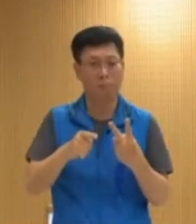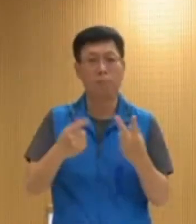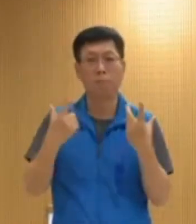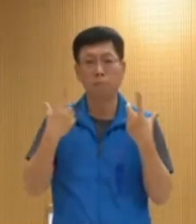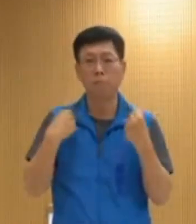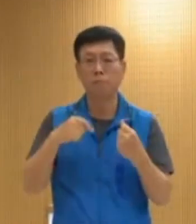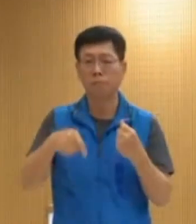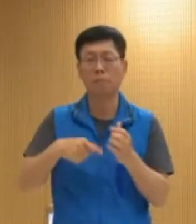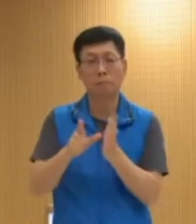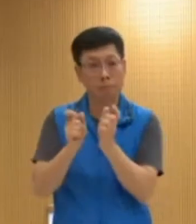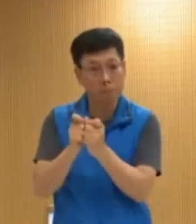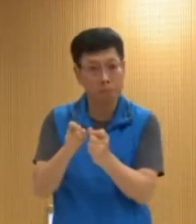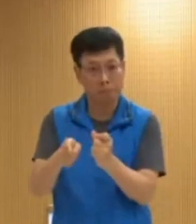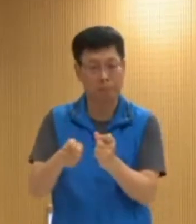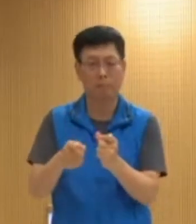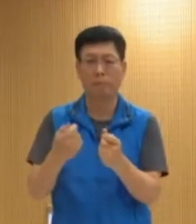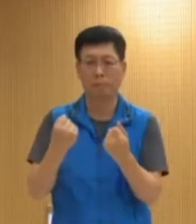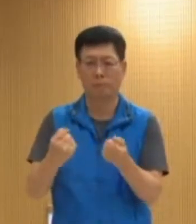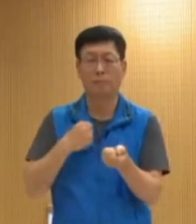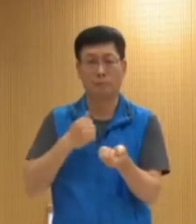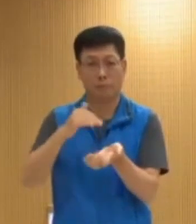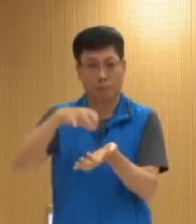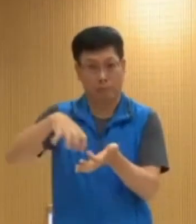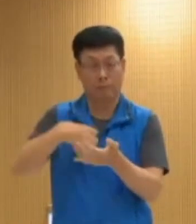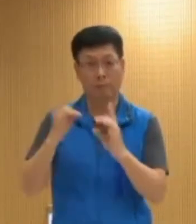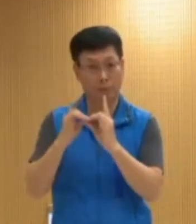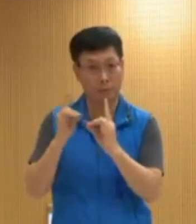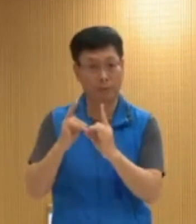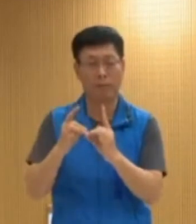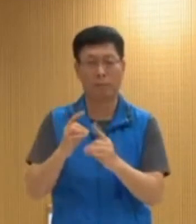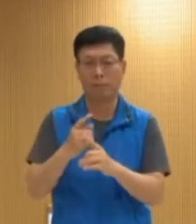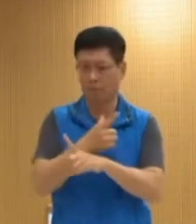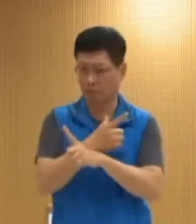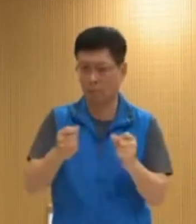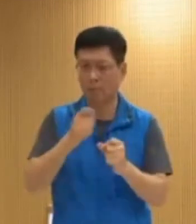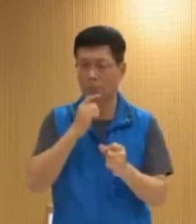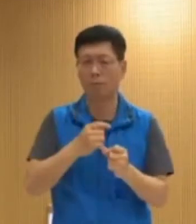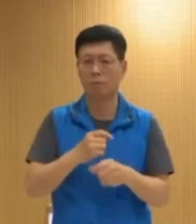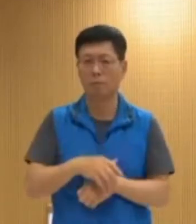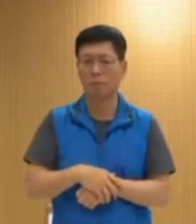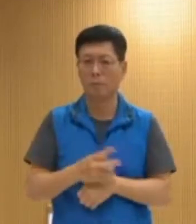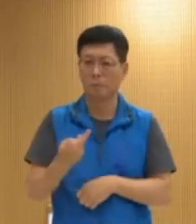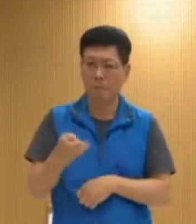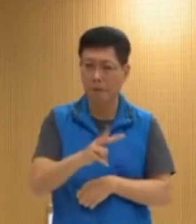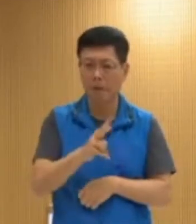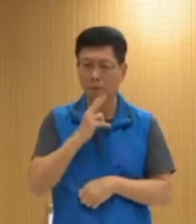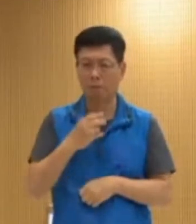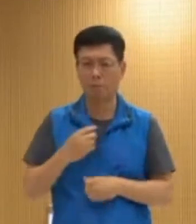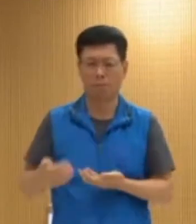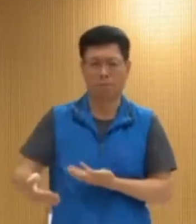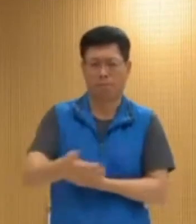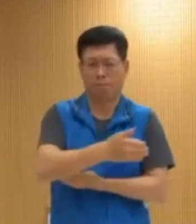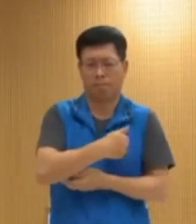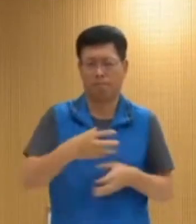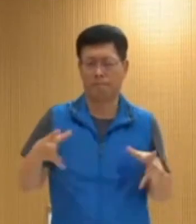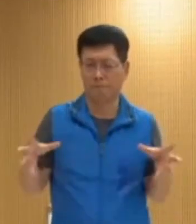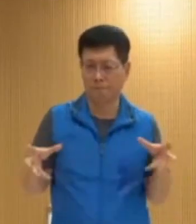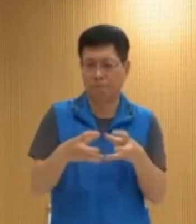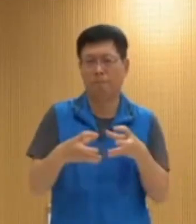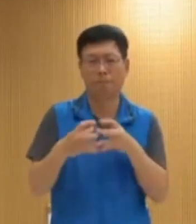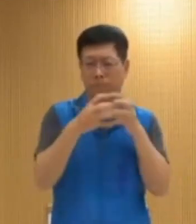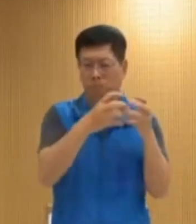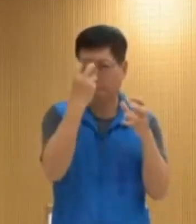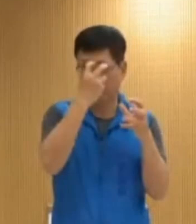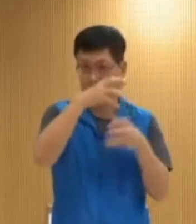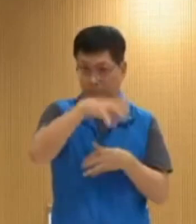有的占有的在医院的病床数，我们要开始用集中检疫所的方式